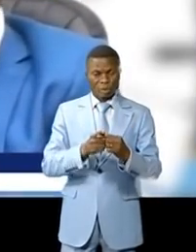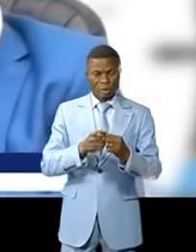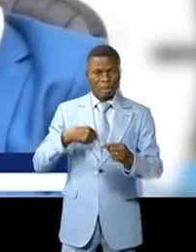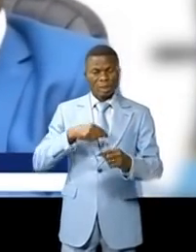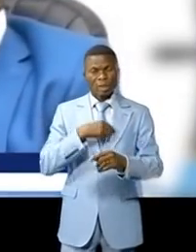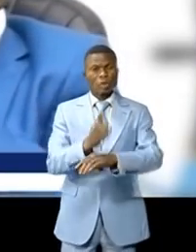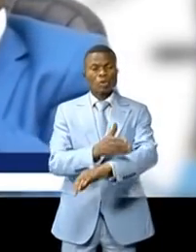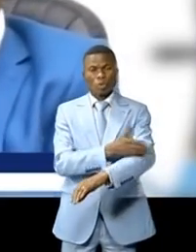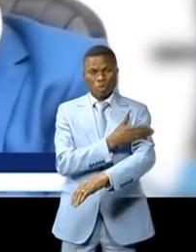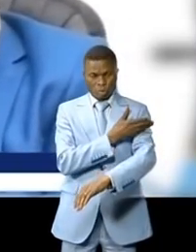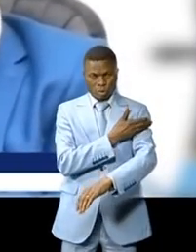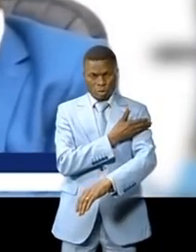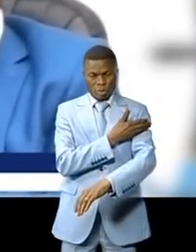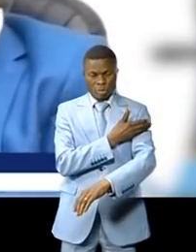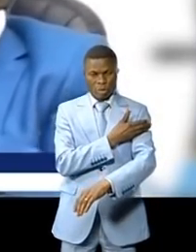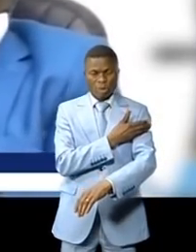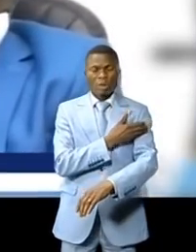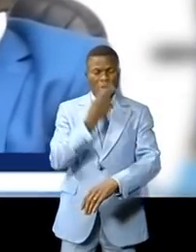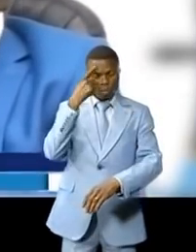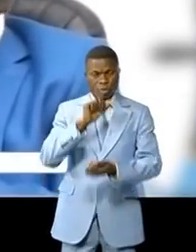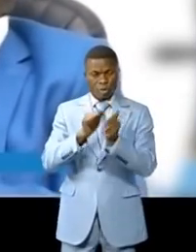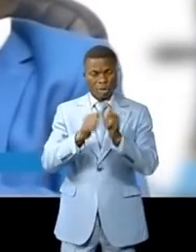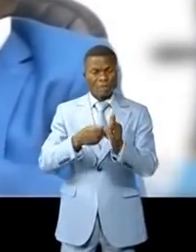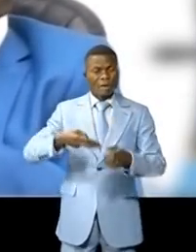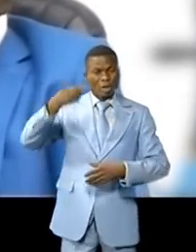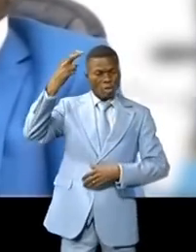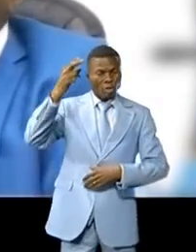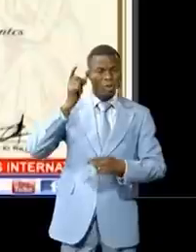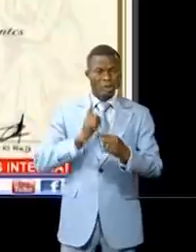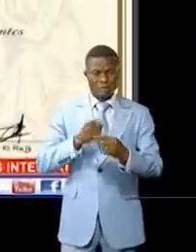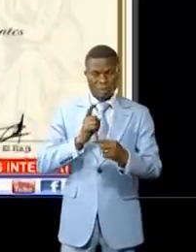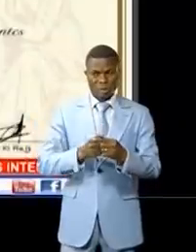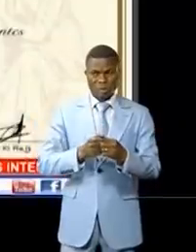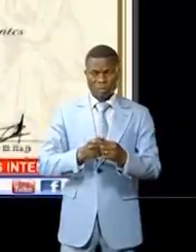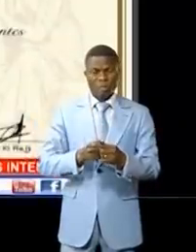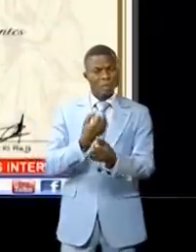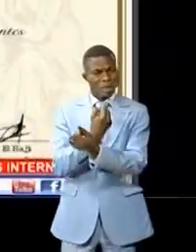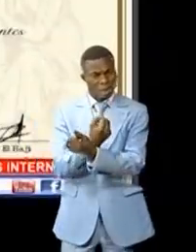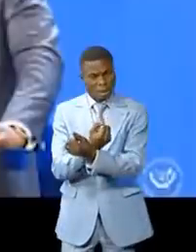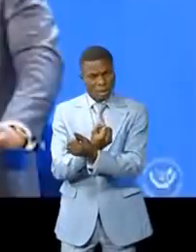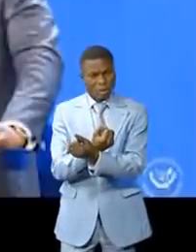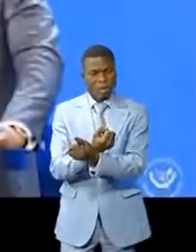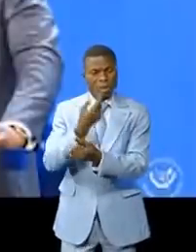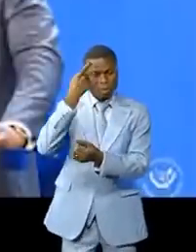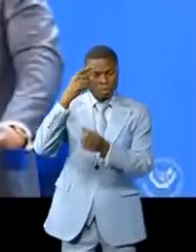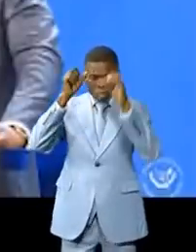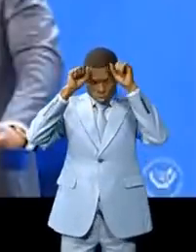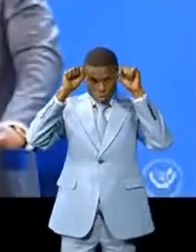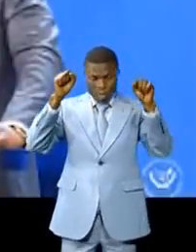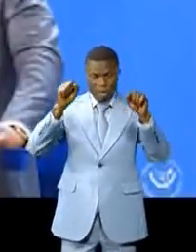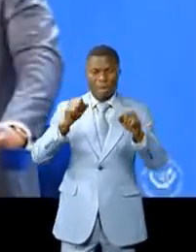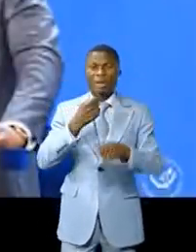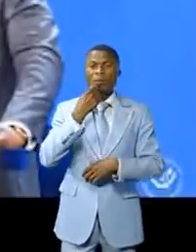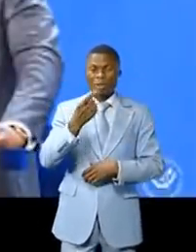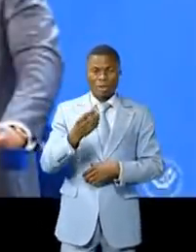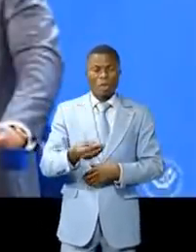de sortir des lornières pour se placer autour de l'orbite. J'ai le respect envers le chef de l'État. Il a dit